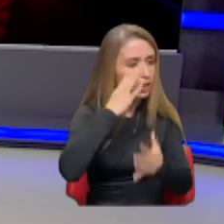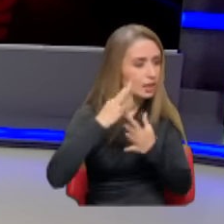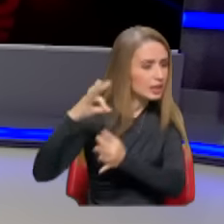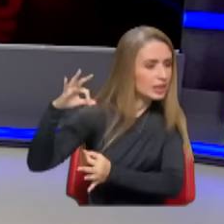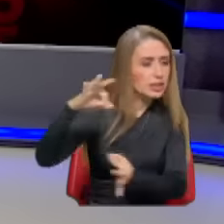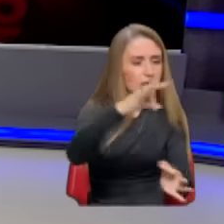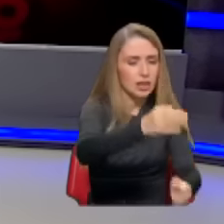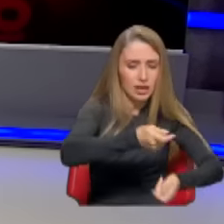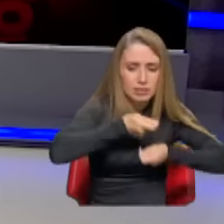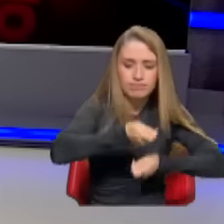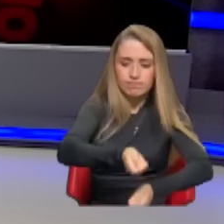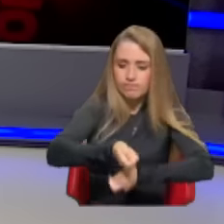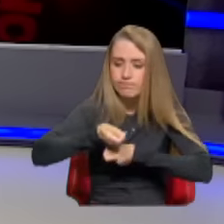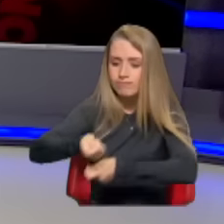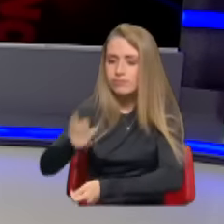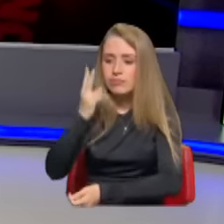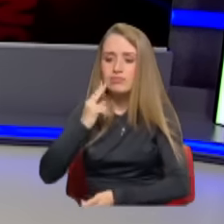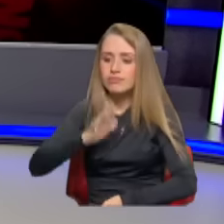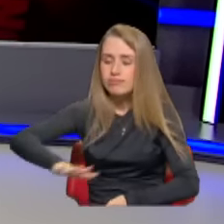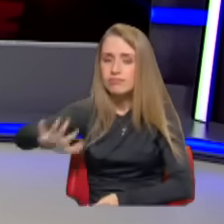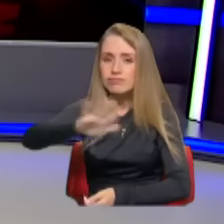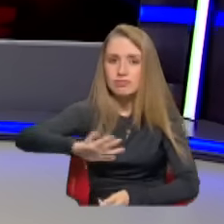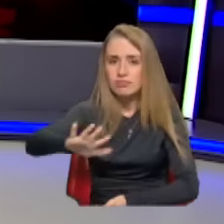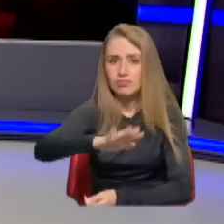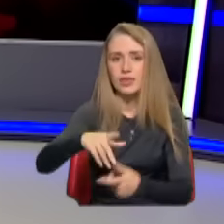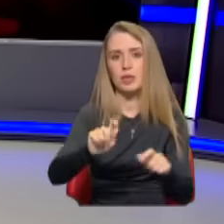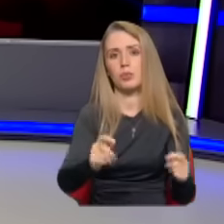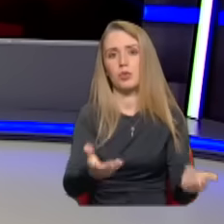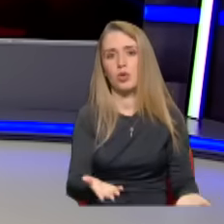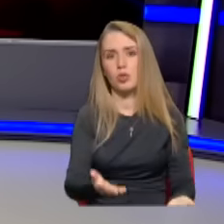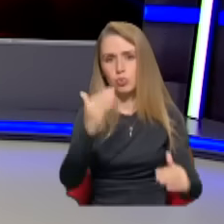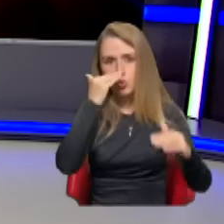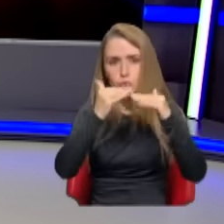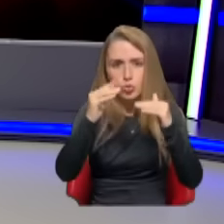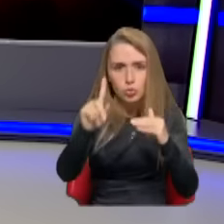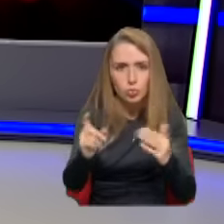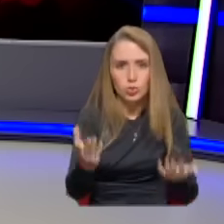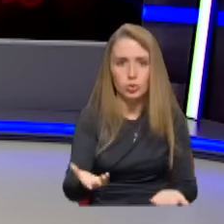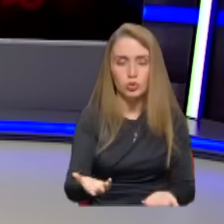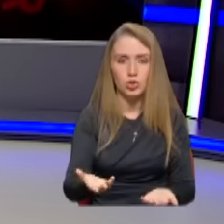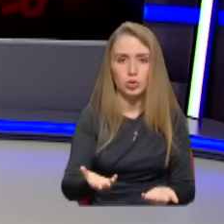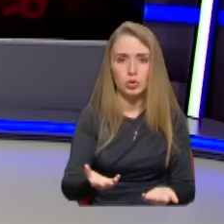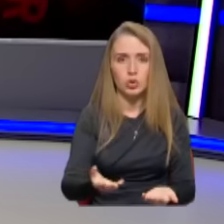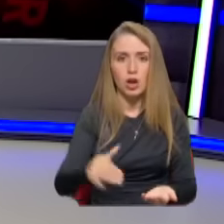ellerinde süpürgeyle, kovayla çocukların okulunu temizliyorlar. Şimdi bu reva mı? Böyle bir şey sizce hak mı?